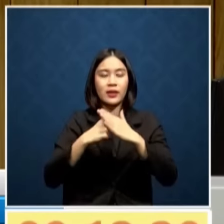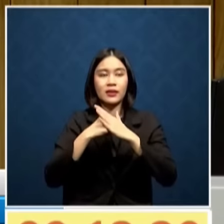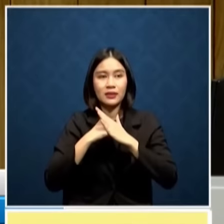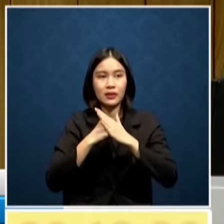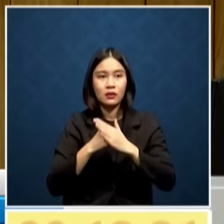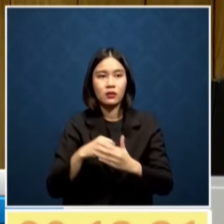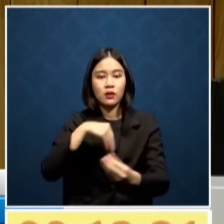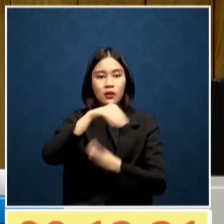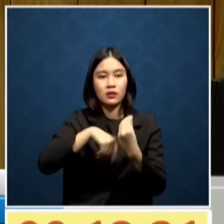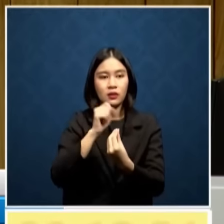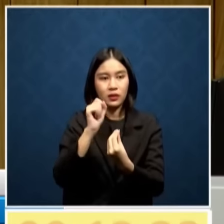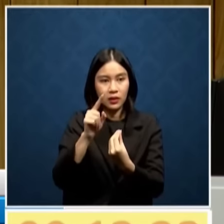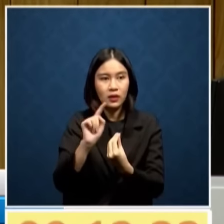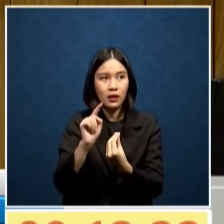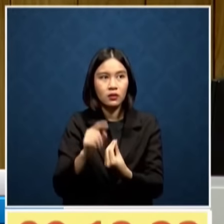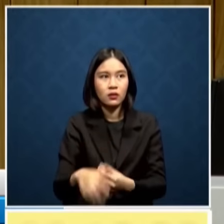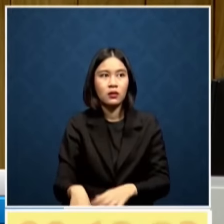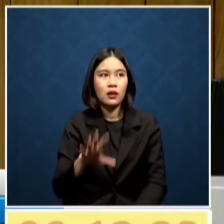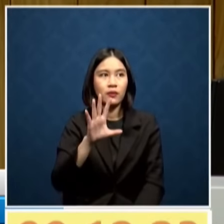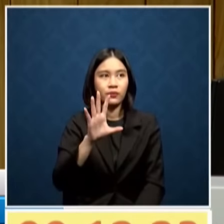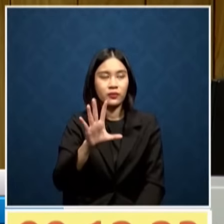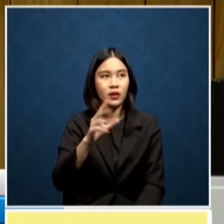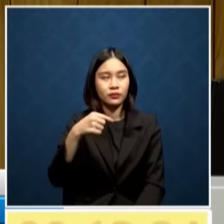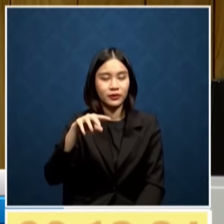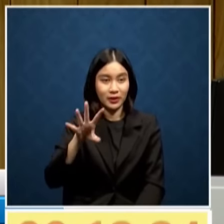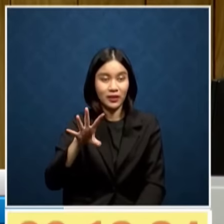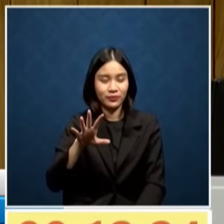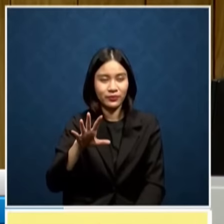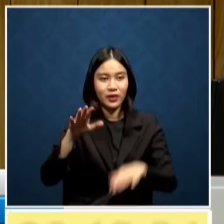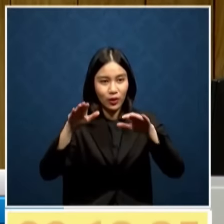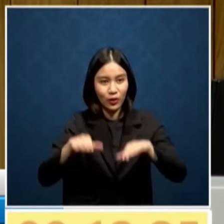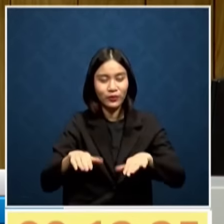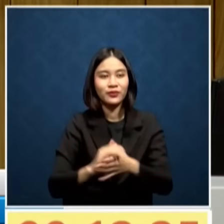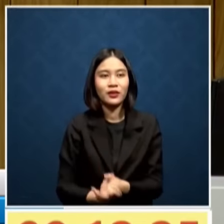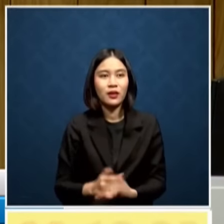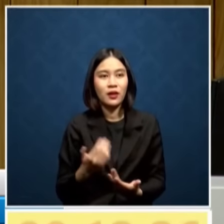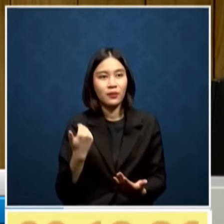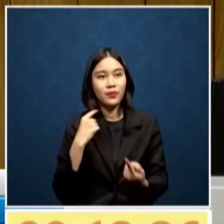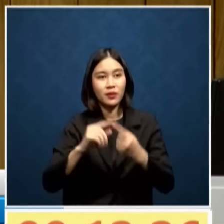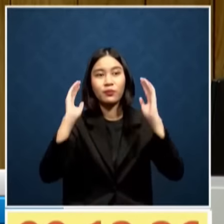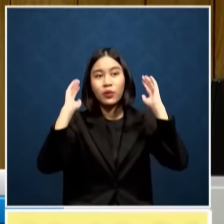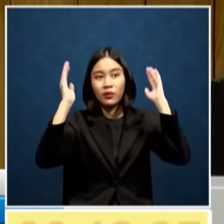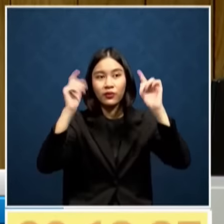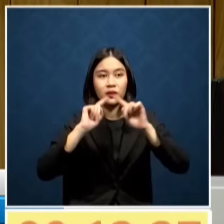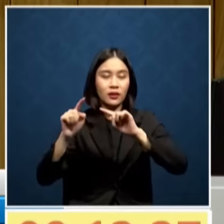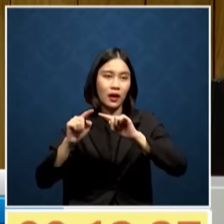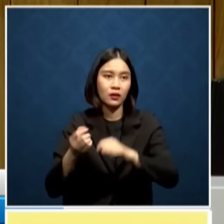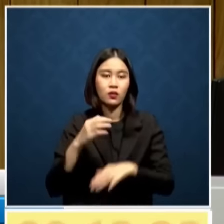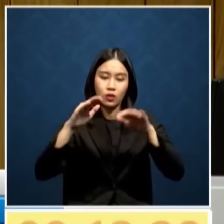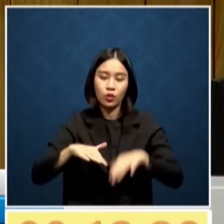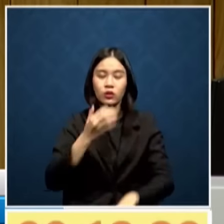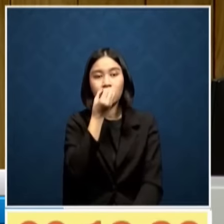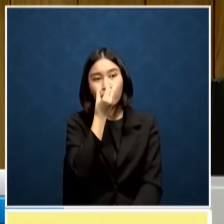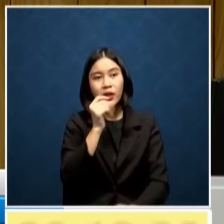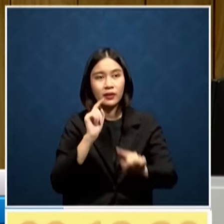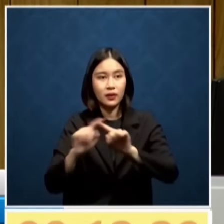ขาเพิ่งเศรษฐกิจเขาพอลงมา 4.5 เขาถือว่าแย่นะฮะเขาออกแพ็กเกจใหญ่ลดดอกเบี้ยลดสิน